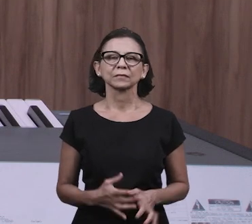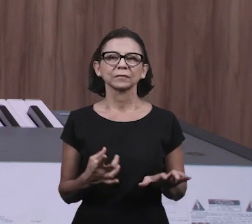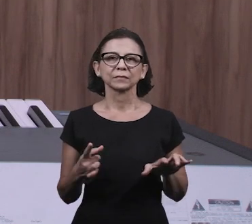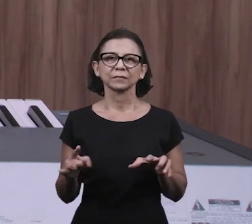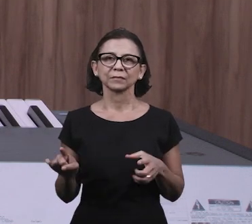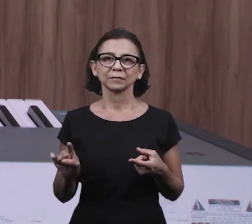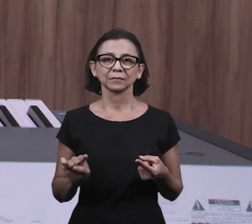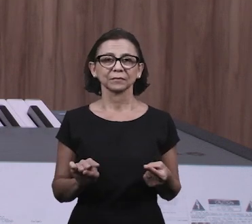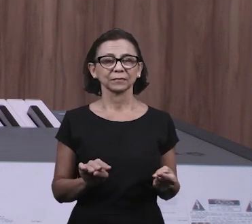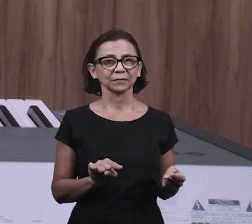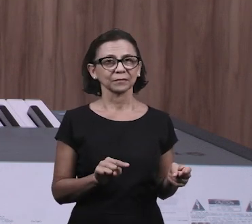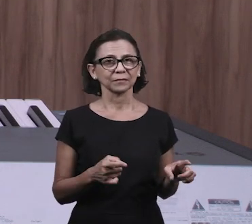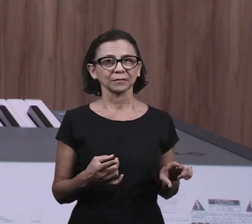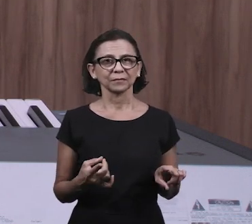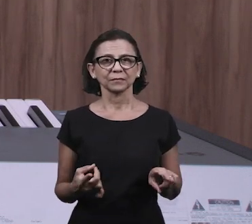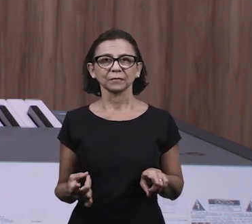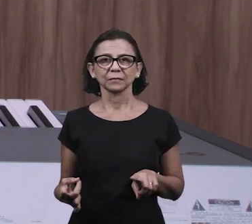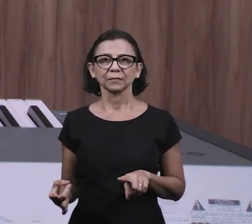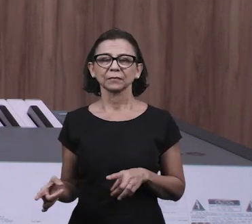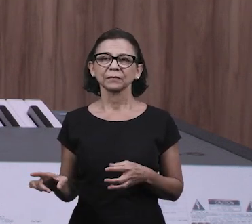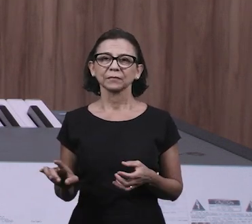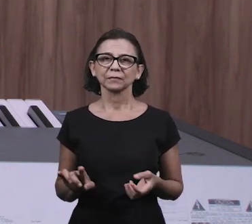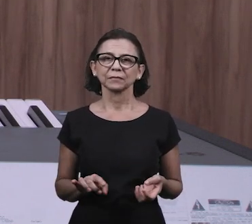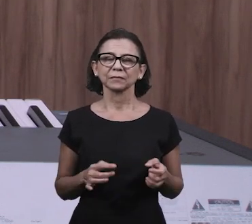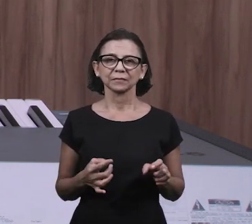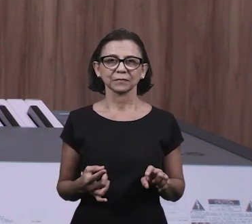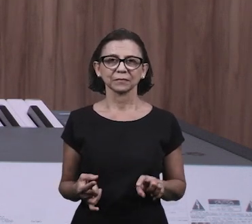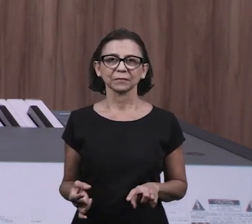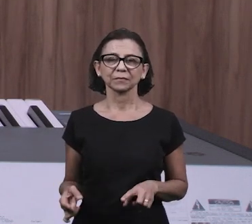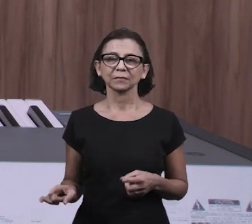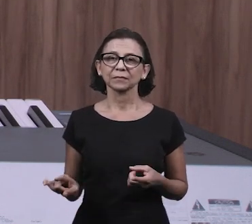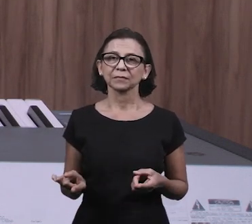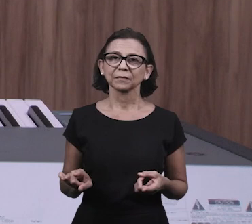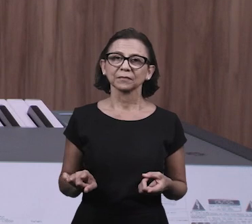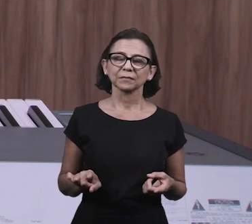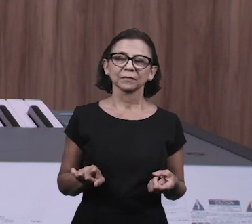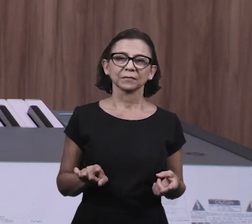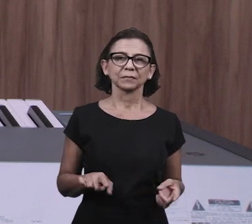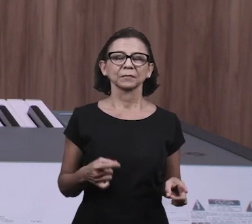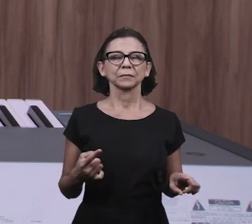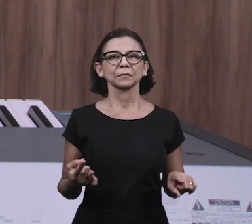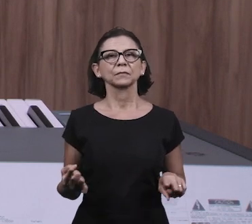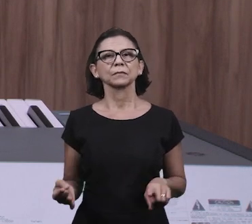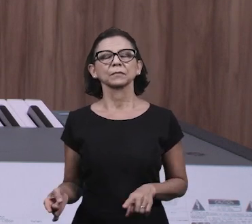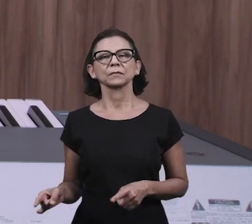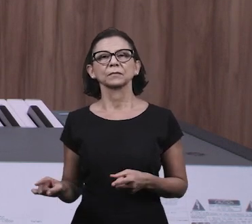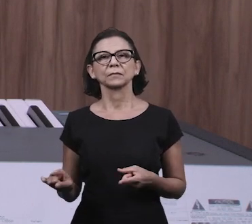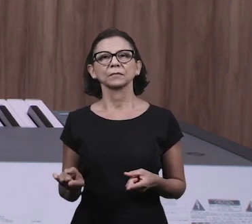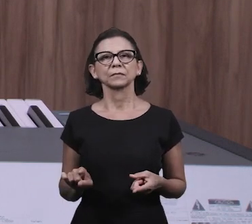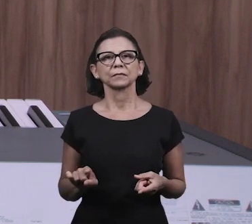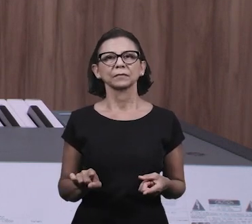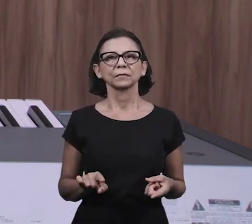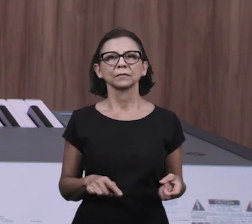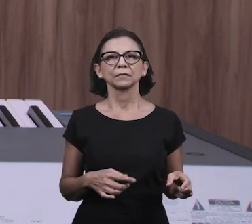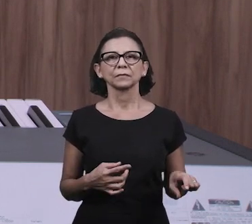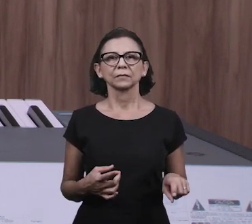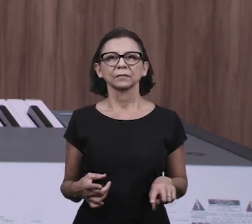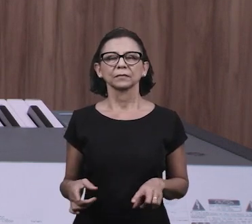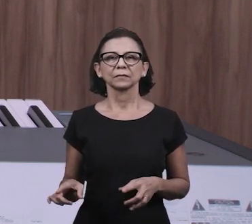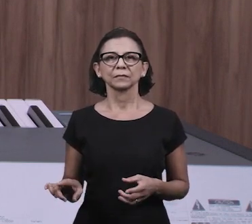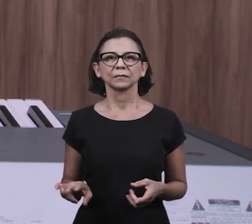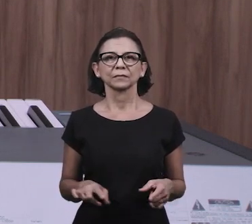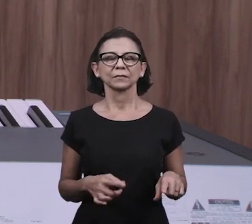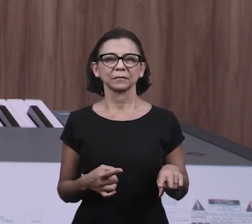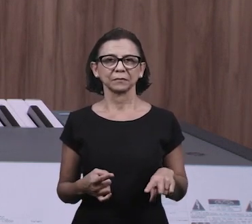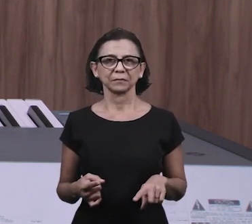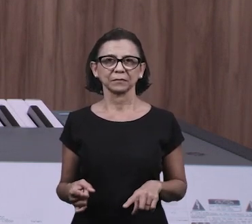mi, fá, mi, ré. Sol, fá, mi,